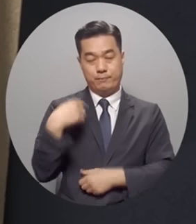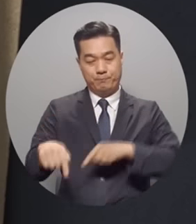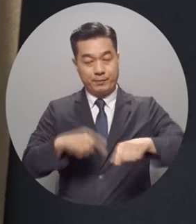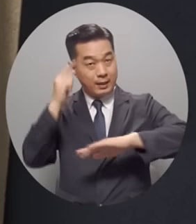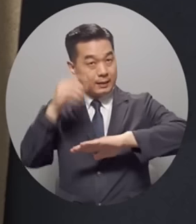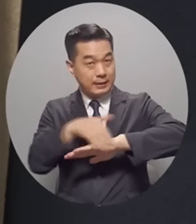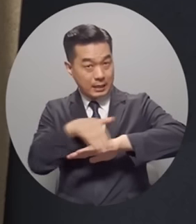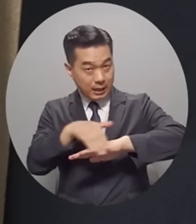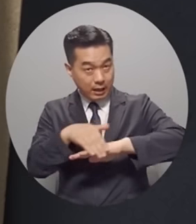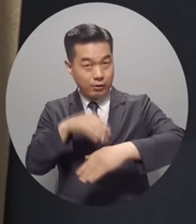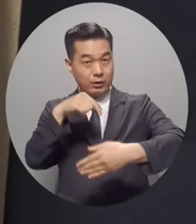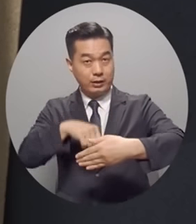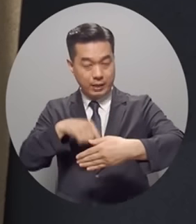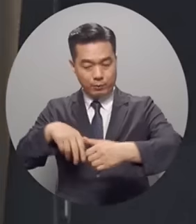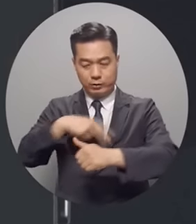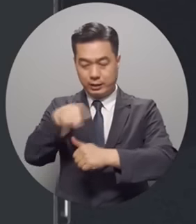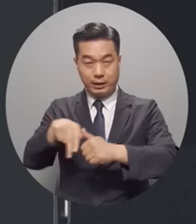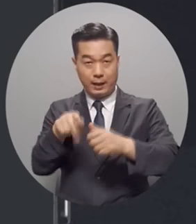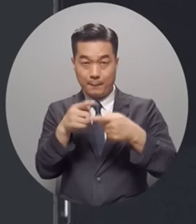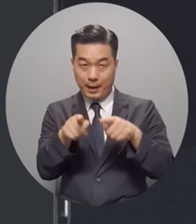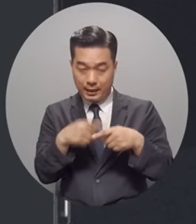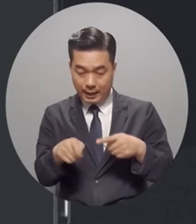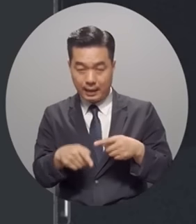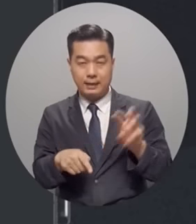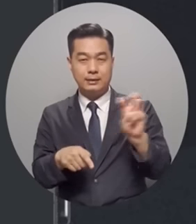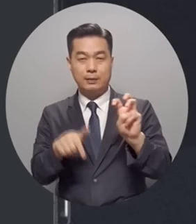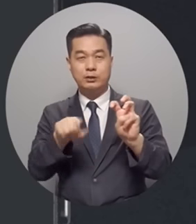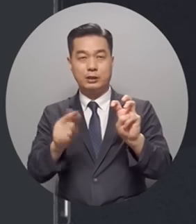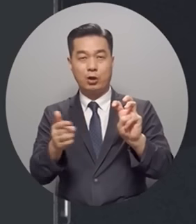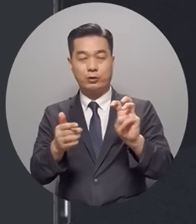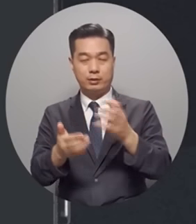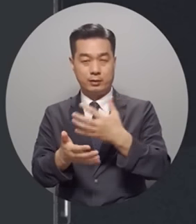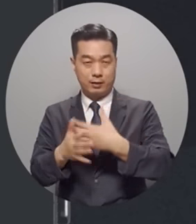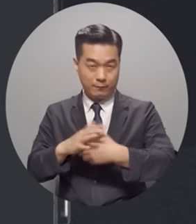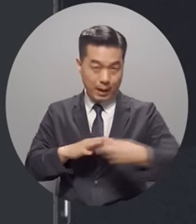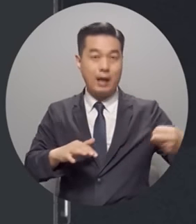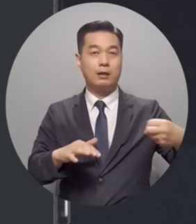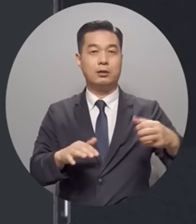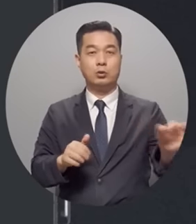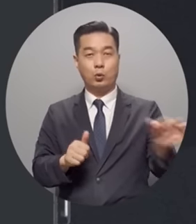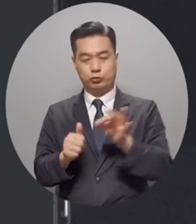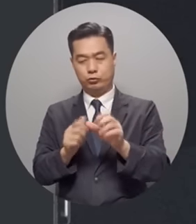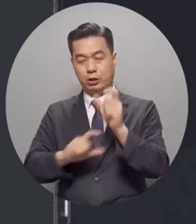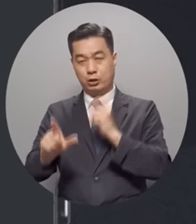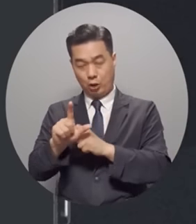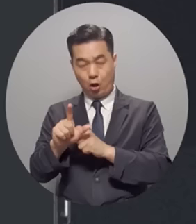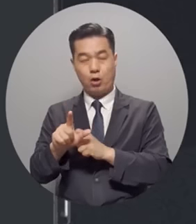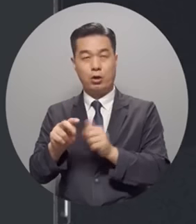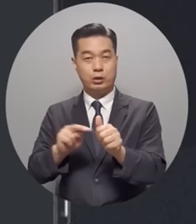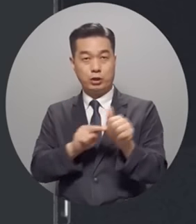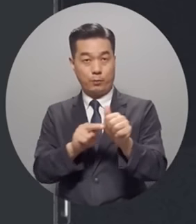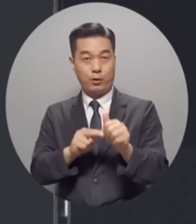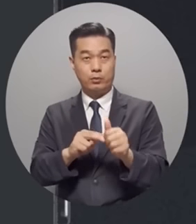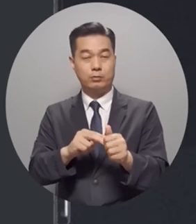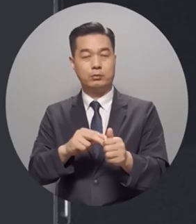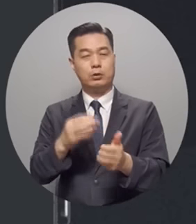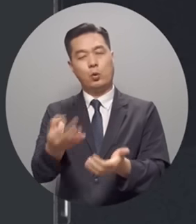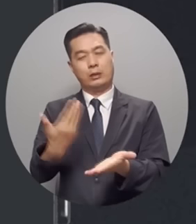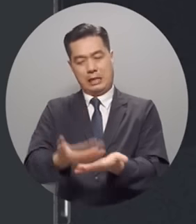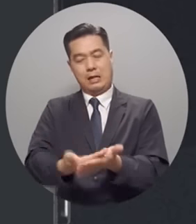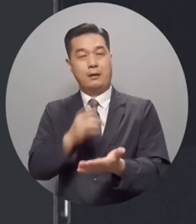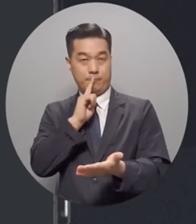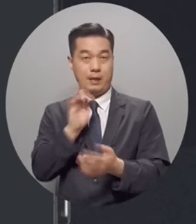30건의 기밀이 빠져나갔습니다. 나중에는 돈을 주면 자료를 더 보내겠다며 적극적으로 대가를 요구하기도